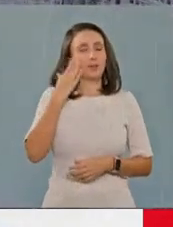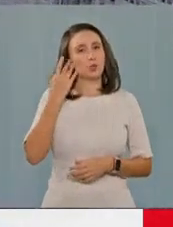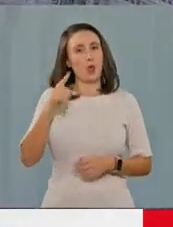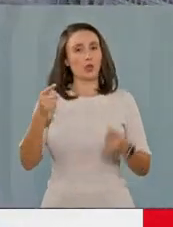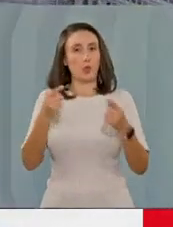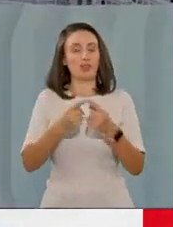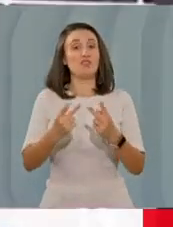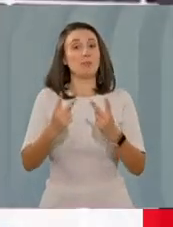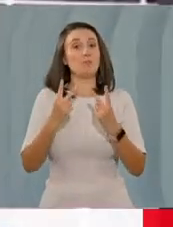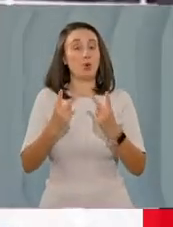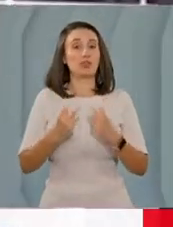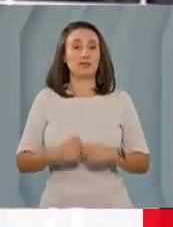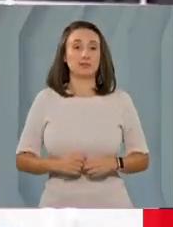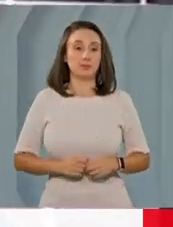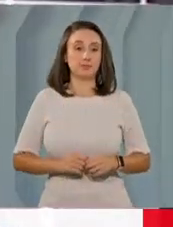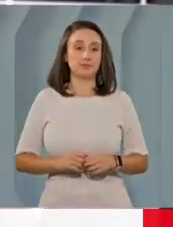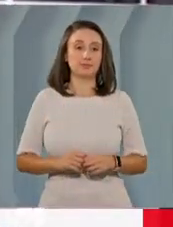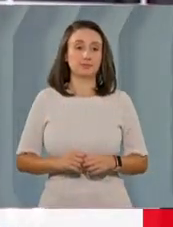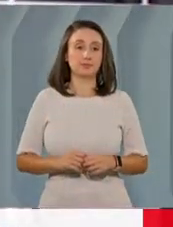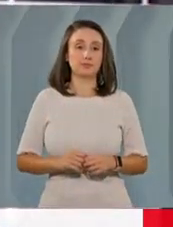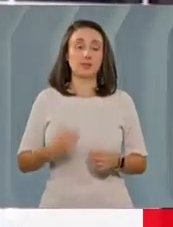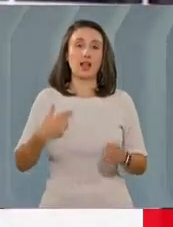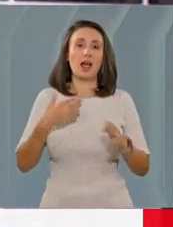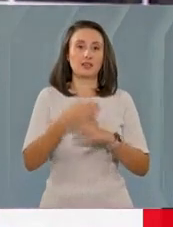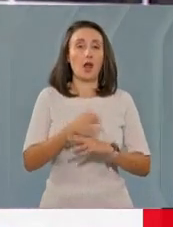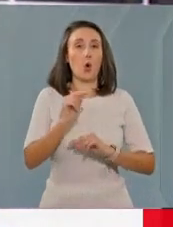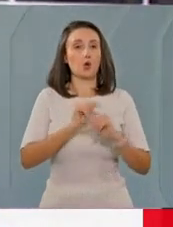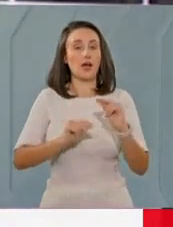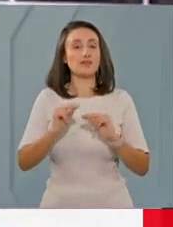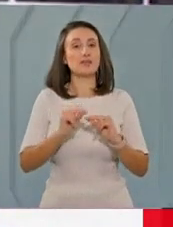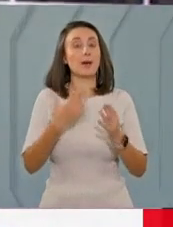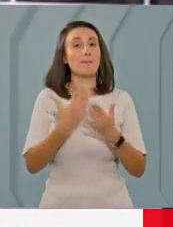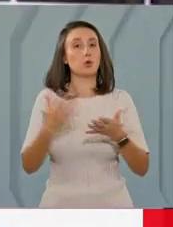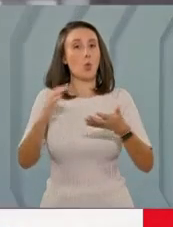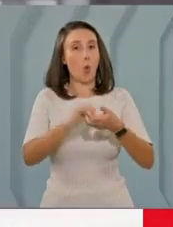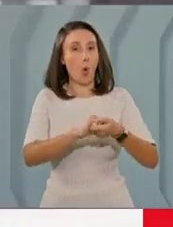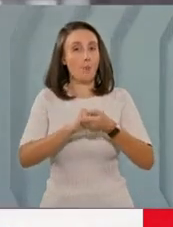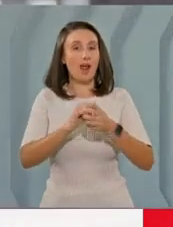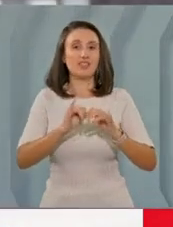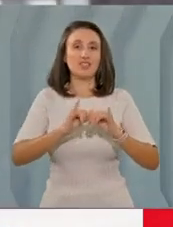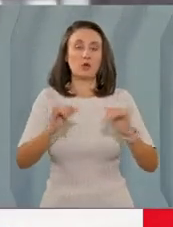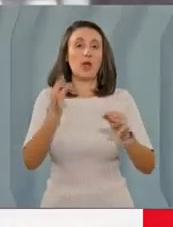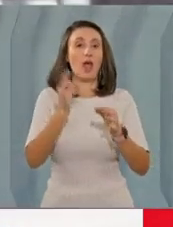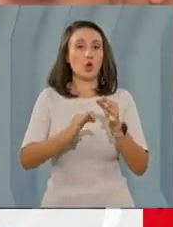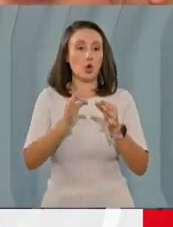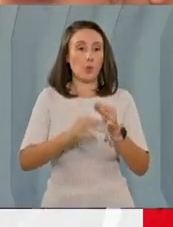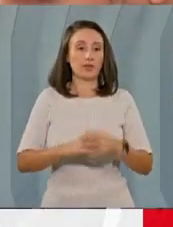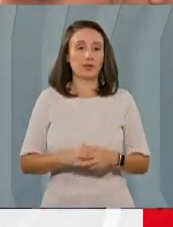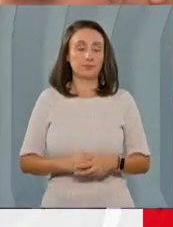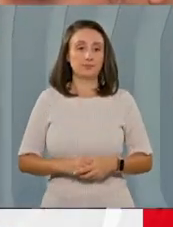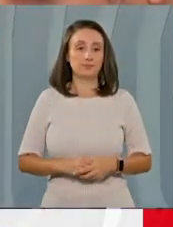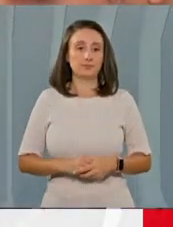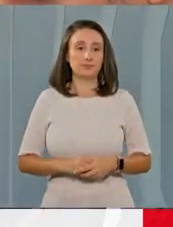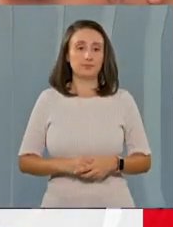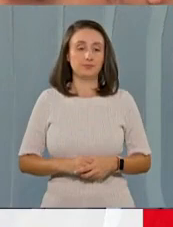obiectiv important pe care România îl are în vizor, și anume aderarea la Organizația pentru Cooperare și Dezvoltare Economică.